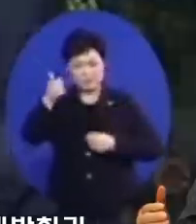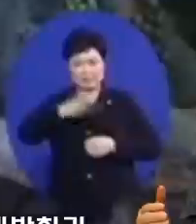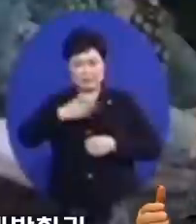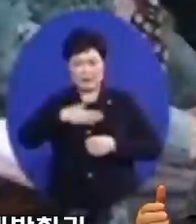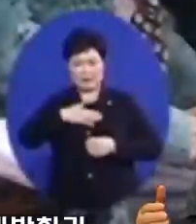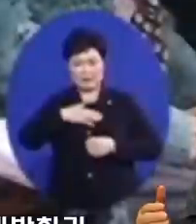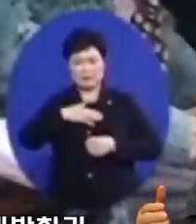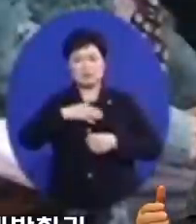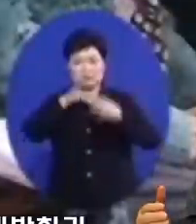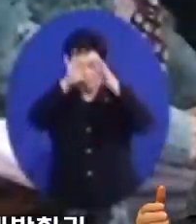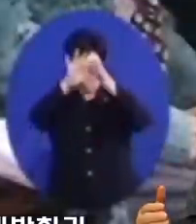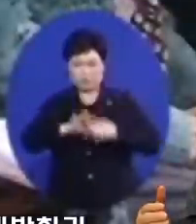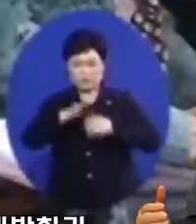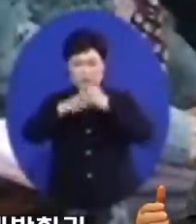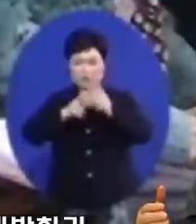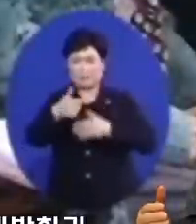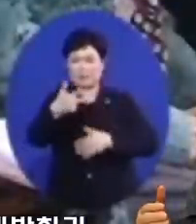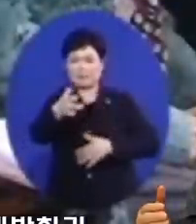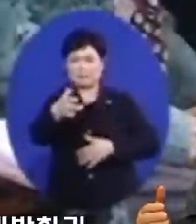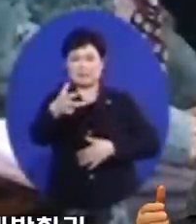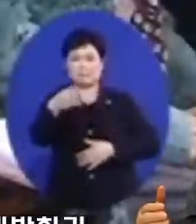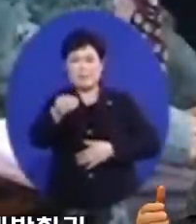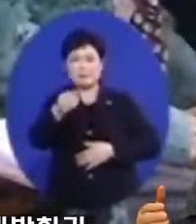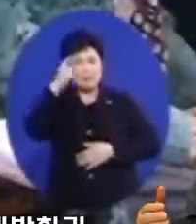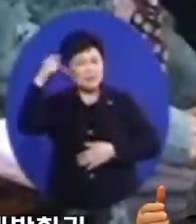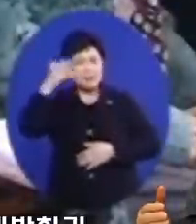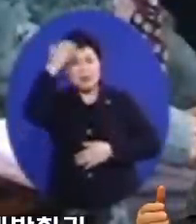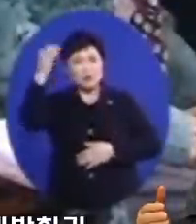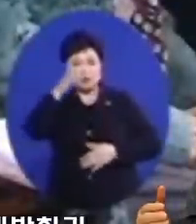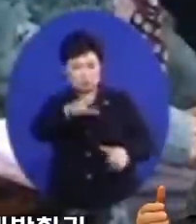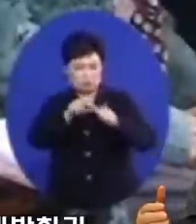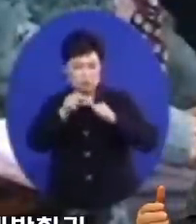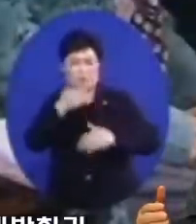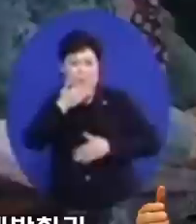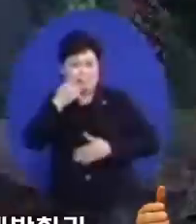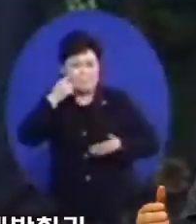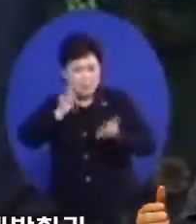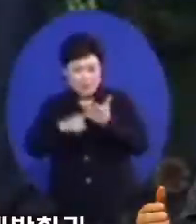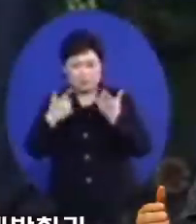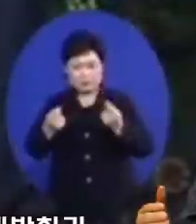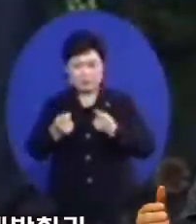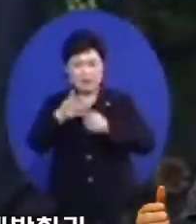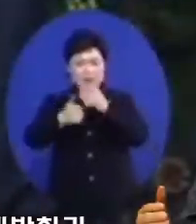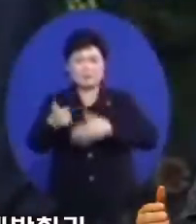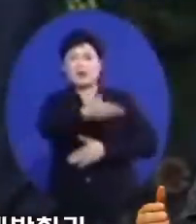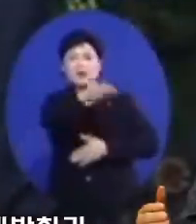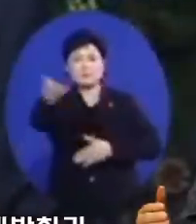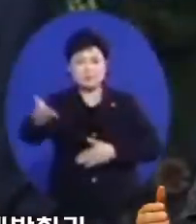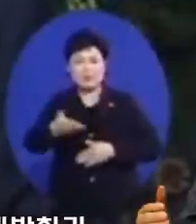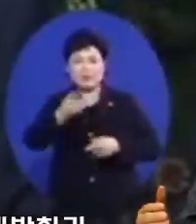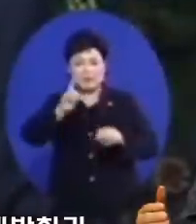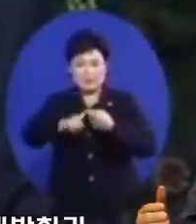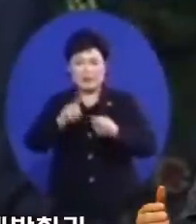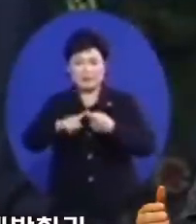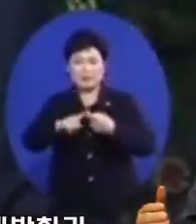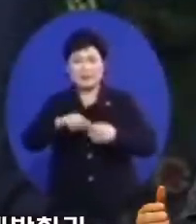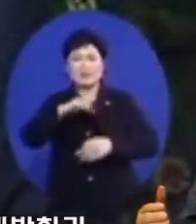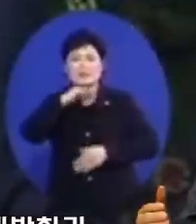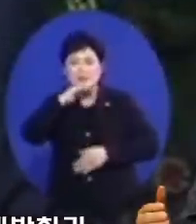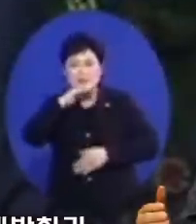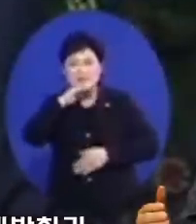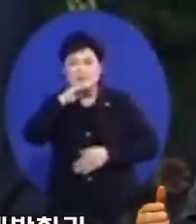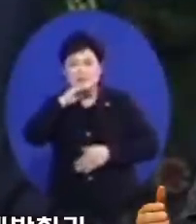명의 영혼들을 보신 것입니다. 그처럼 하나님은 여러분에 대한 기대가 굉장히 큽니다. 여러분 한 사람만 보는 것이